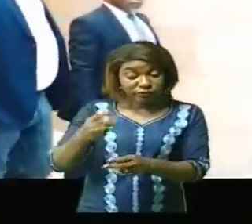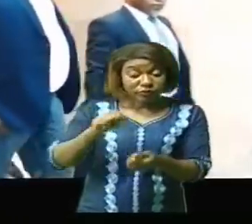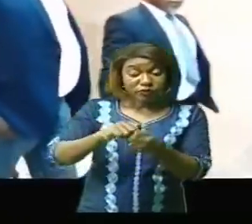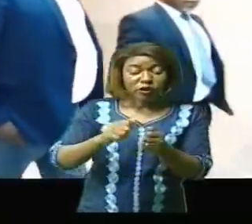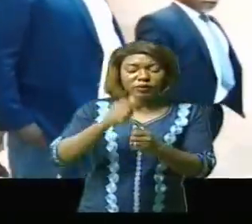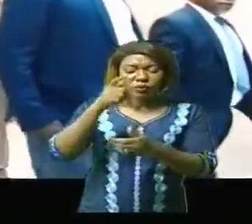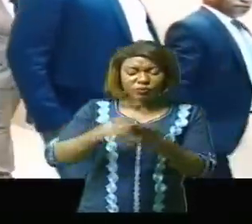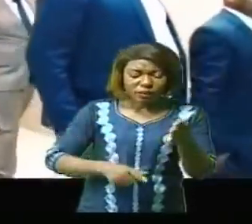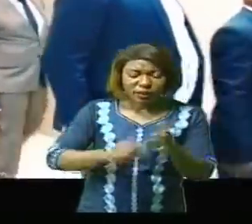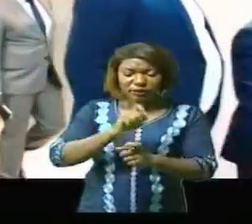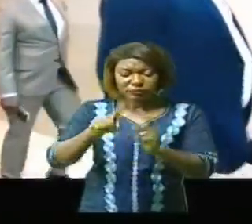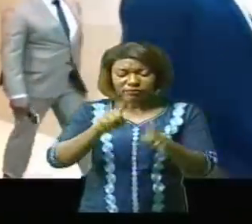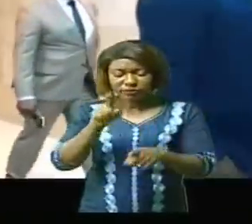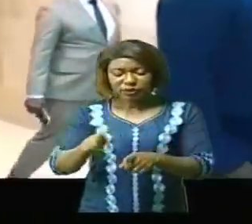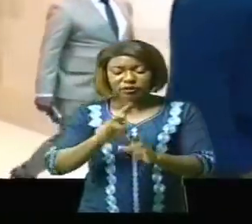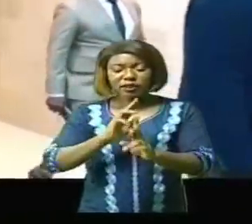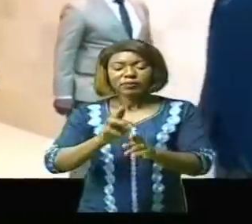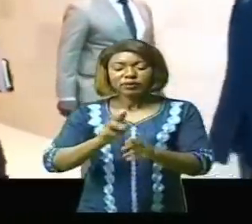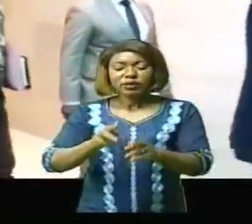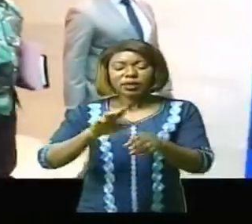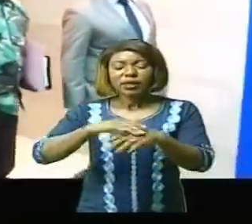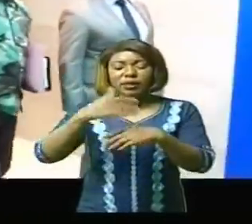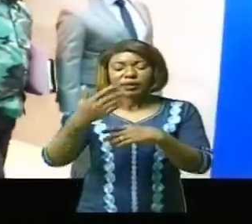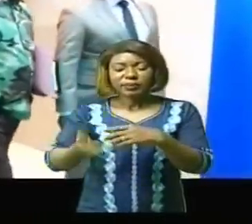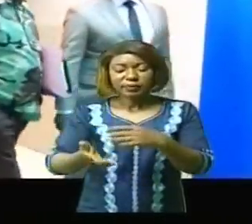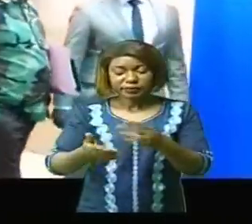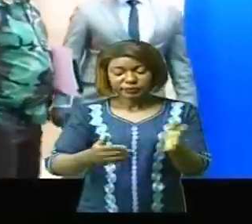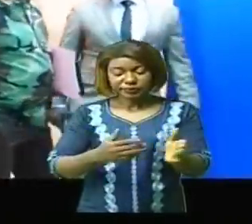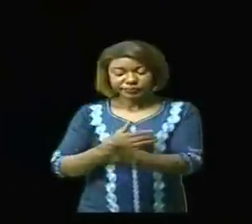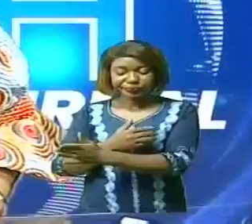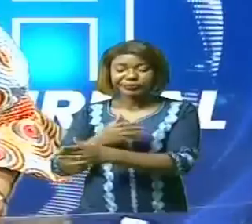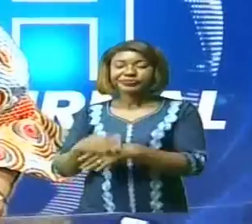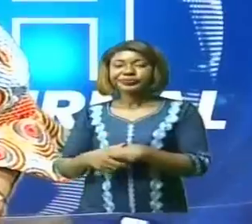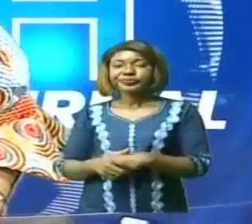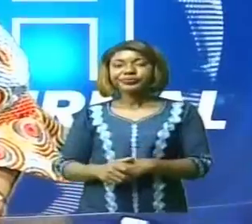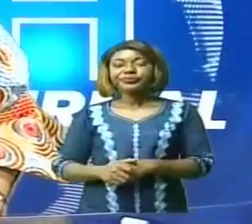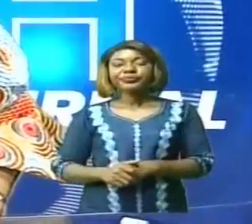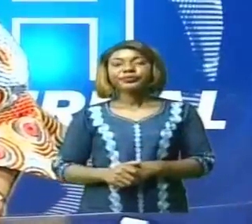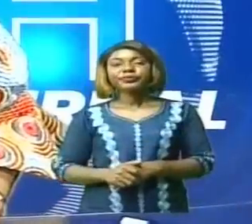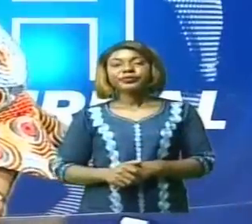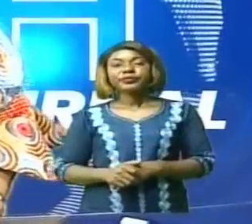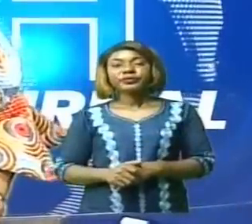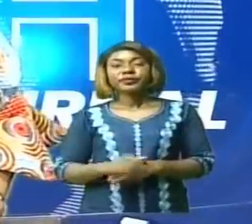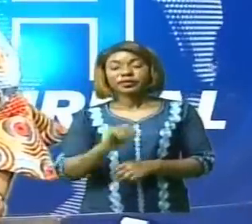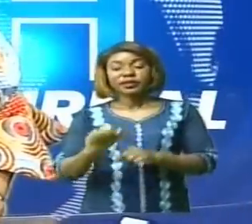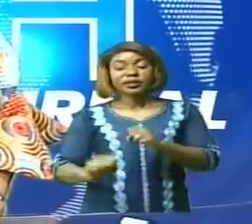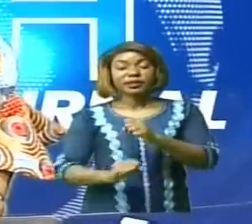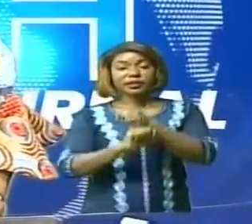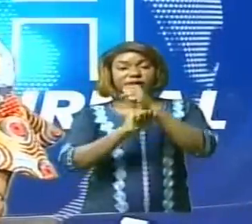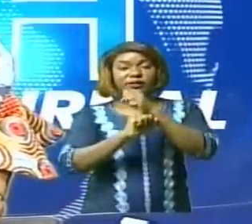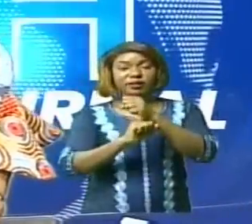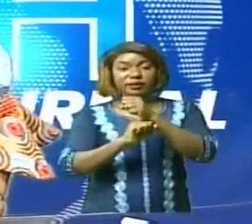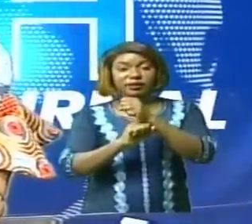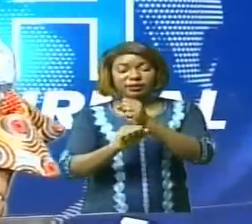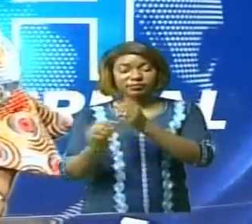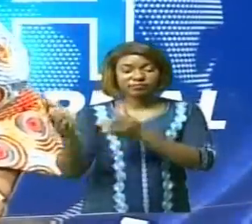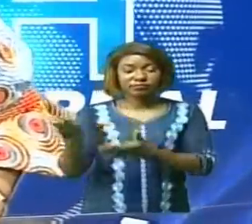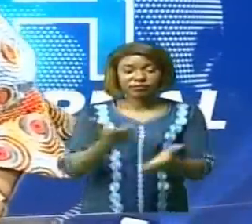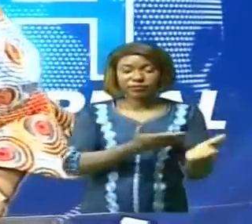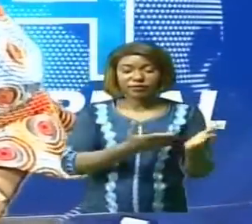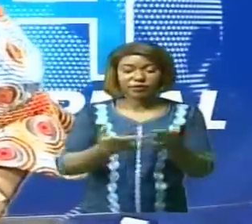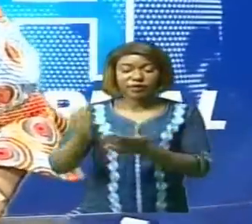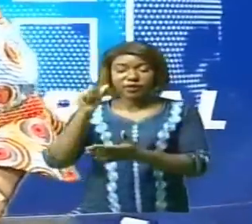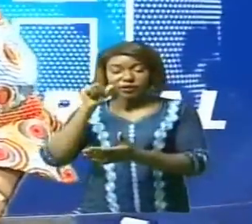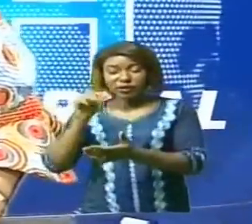concrètement de la situation et faire rapport à la hiérarchie. Renforcement de l'entrepreneuriat féminin en RDC.